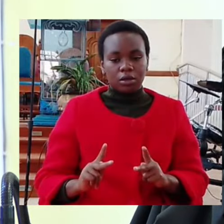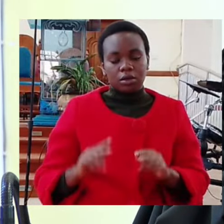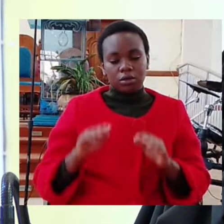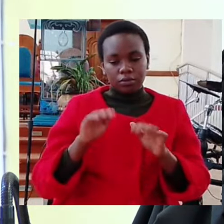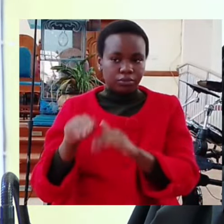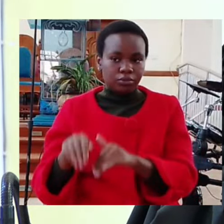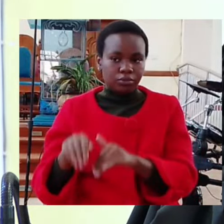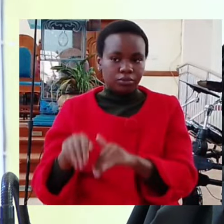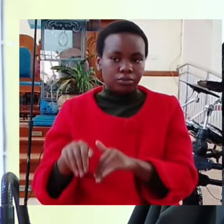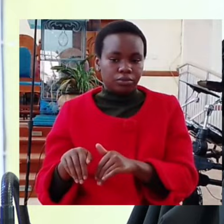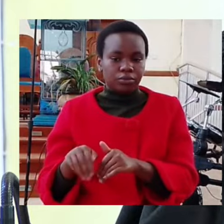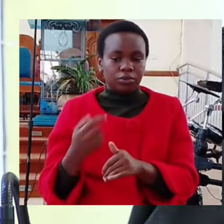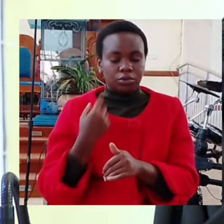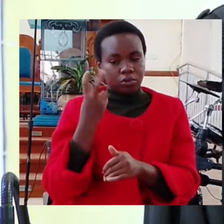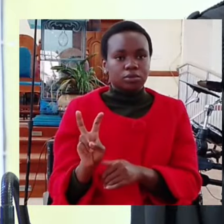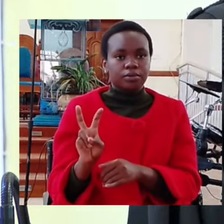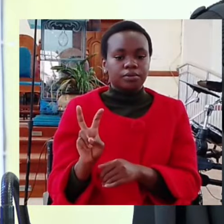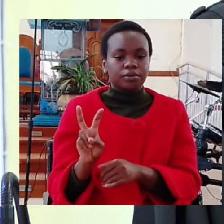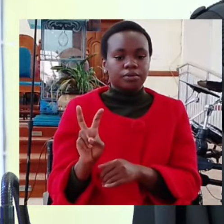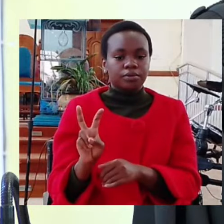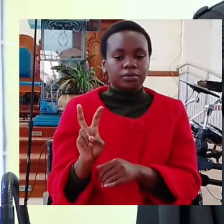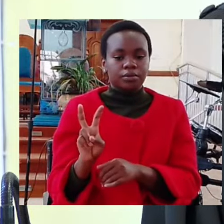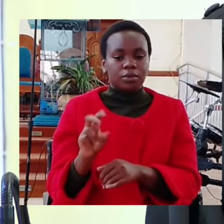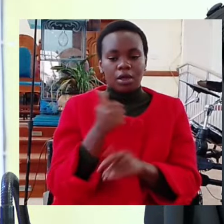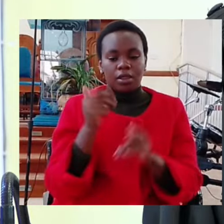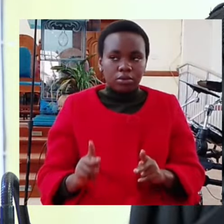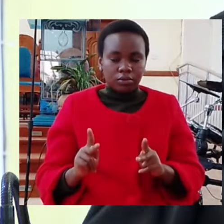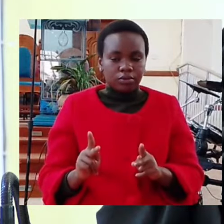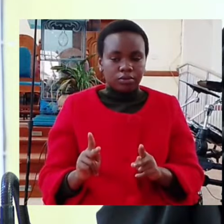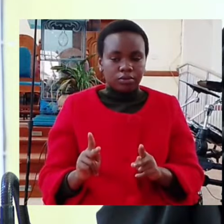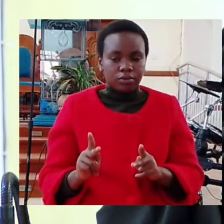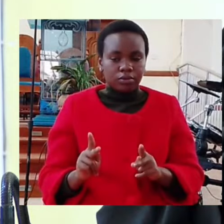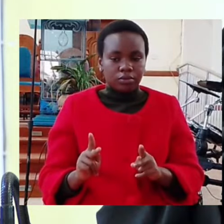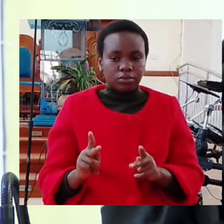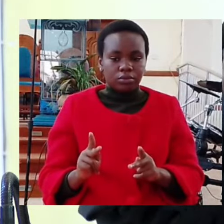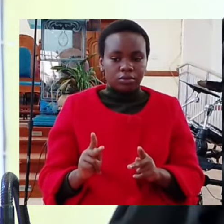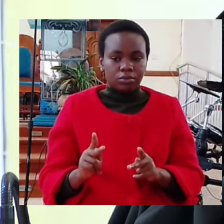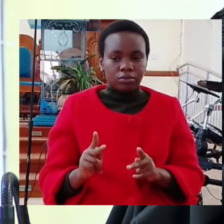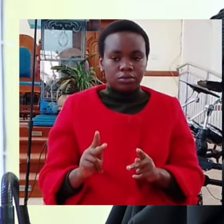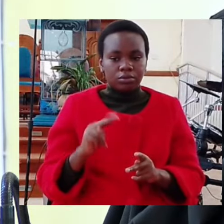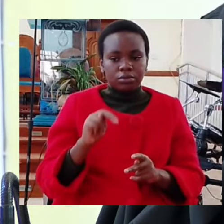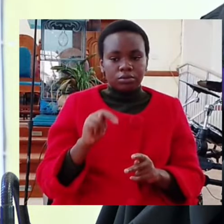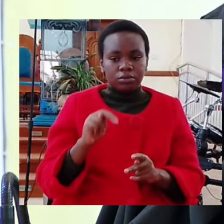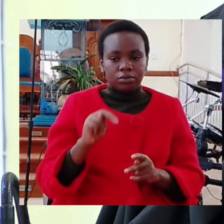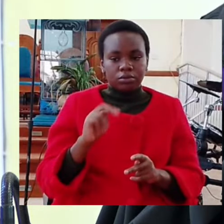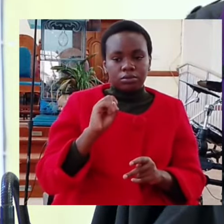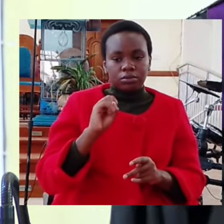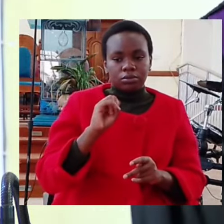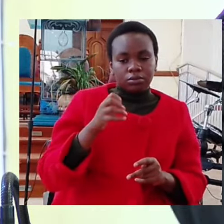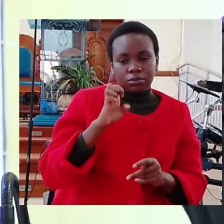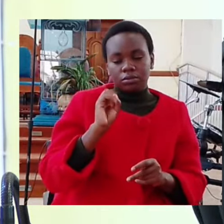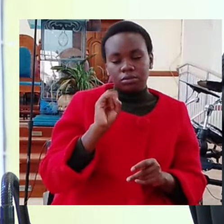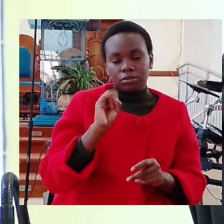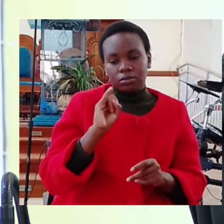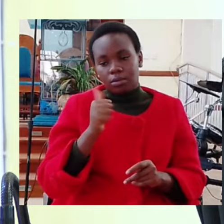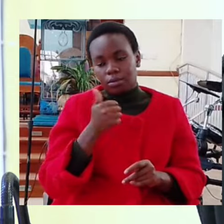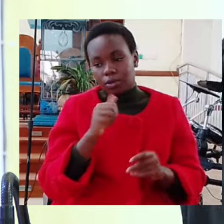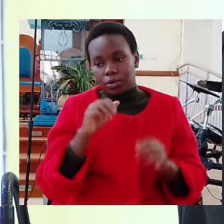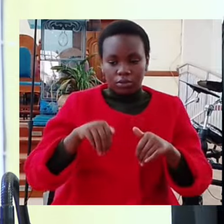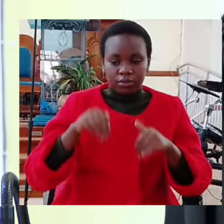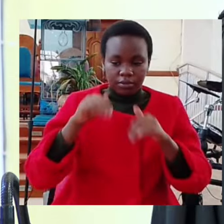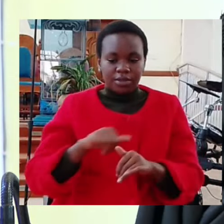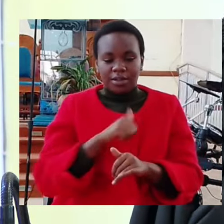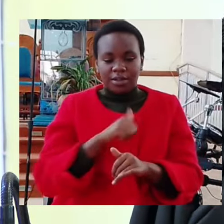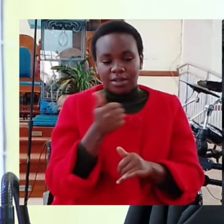Ate nikure ya doma yata goshiba, zeroti ya kiona. Na nikure modo, jari ya gero wa shibene ya goshiba, gladi wa shibene tu